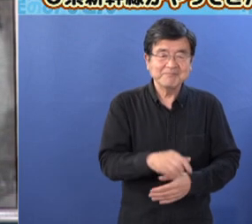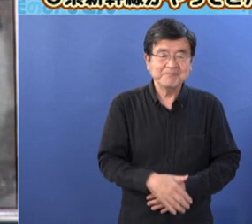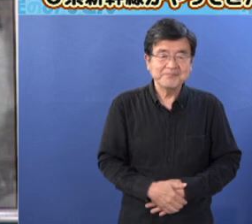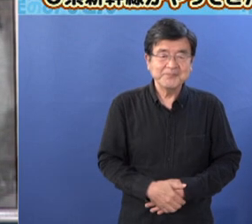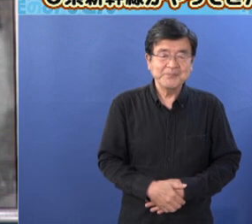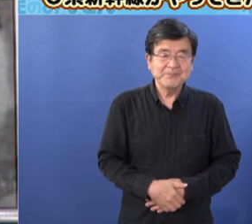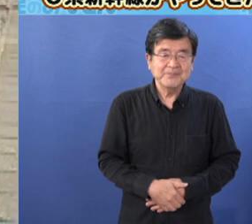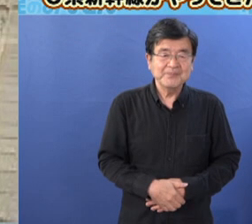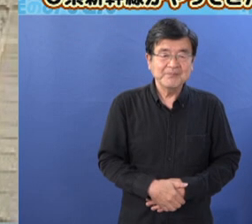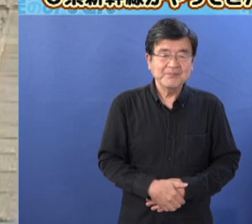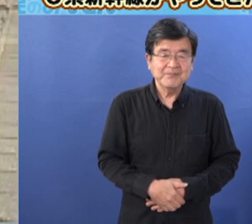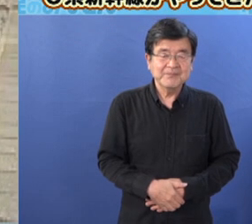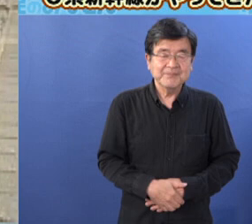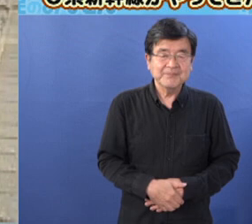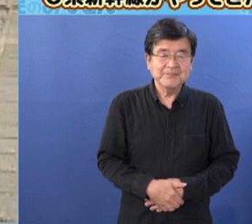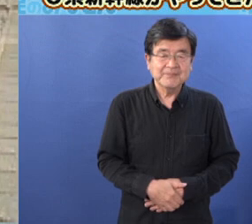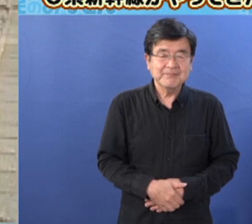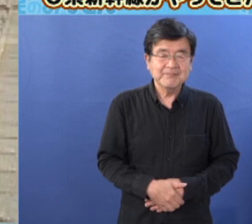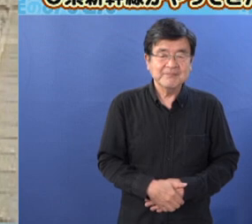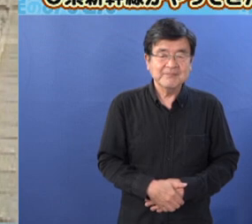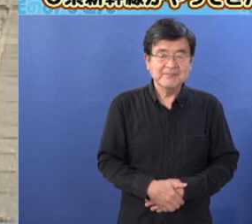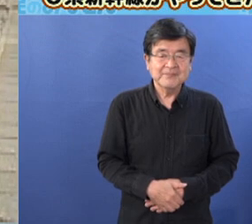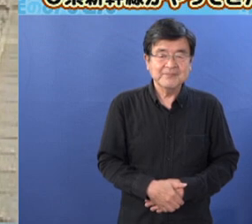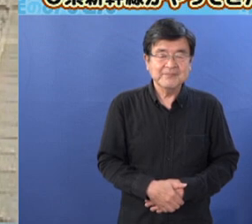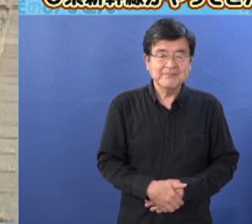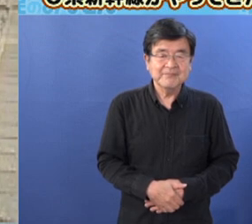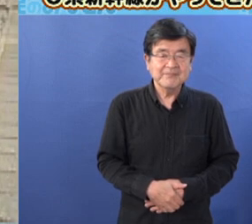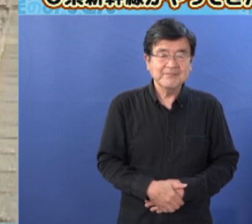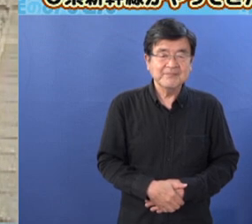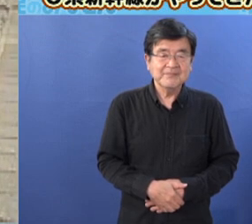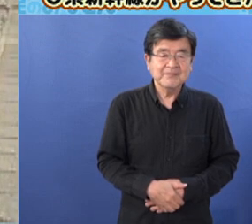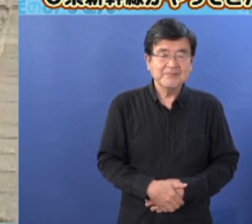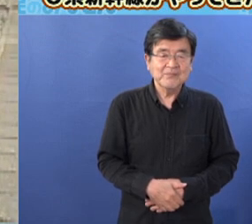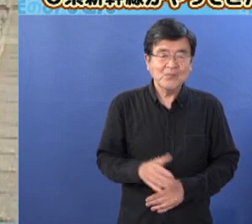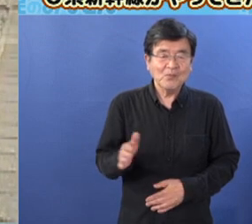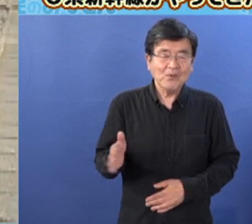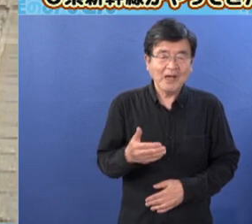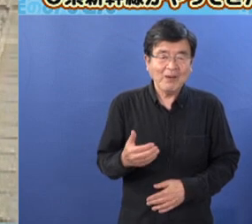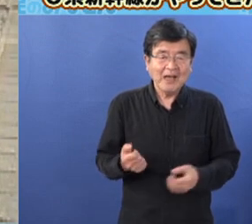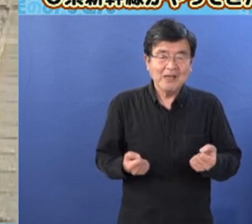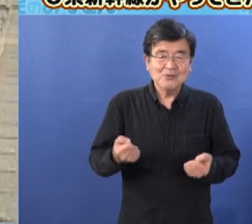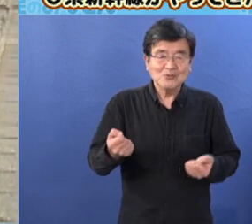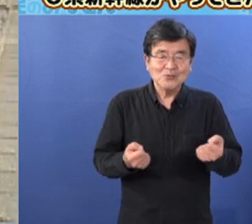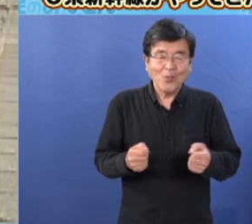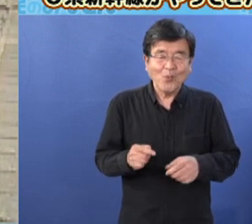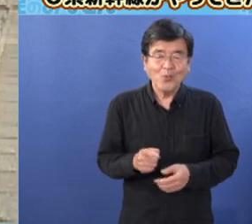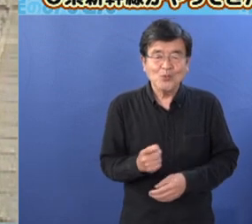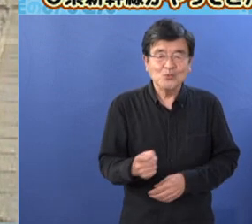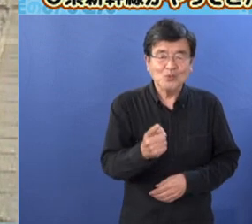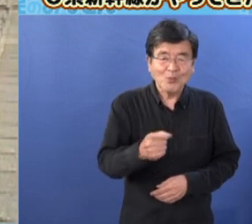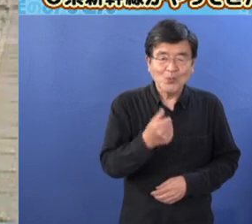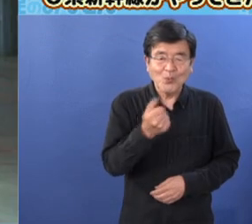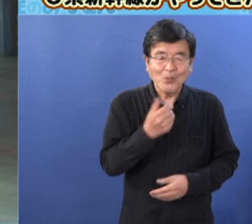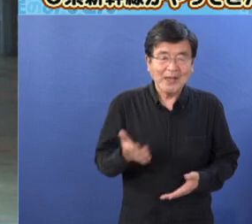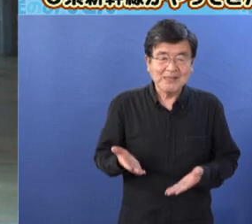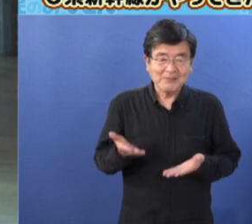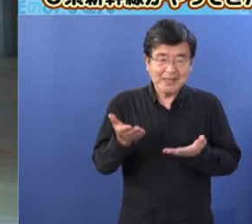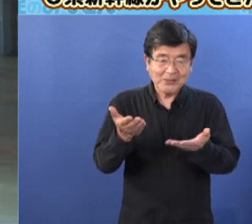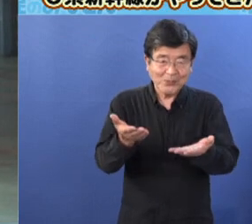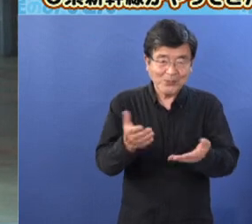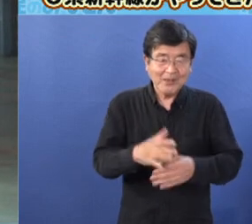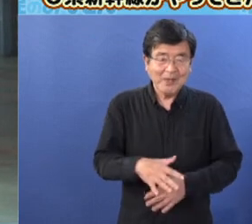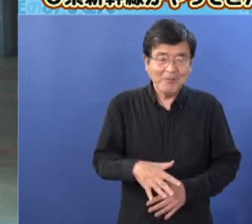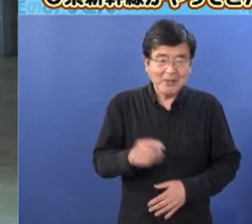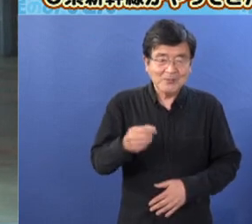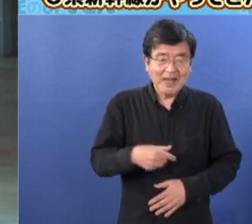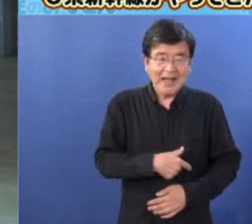ね、花丸いというか。 ここからは輸送ルートをダイジェストで紹介しましょう、うん、まずは博